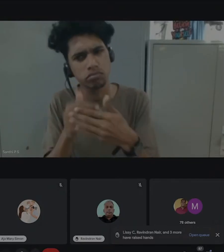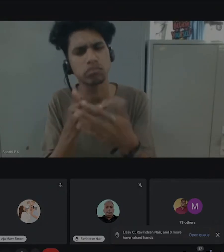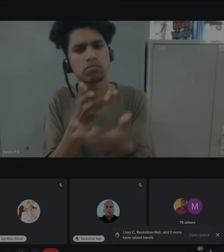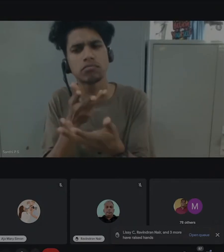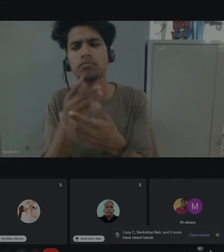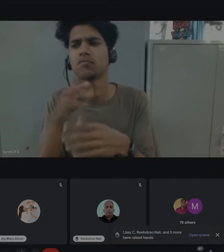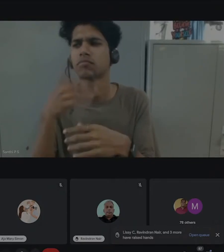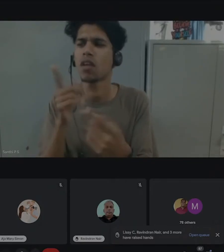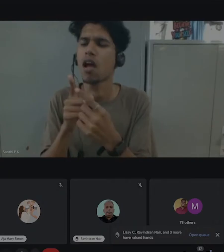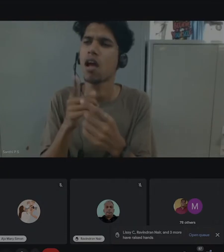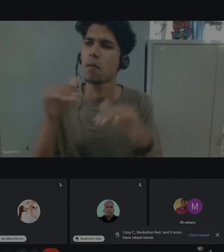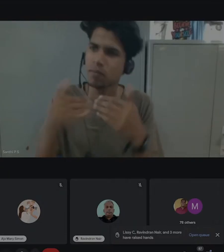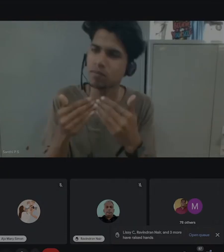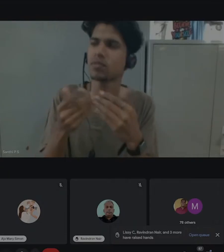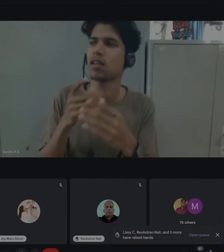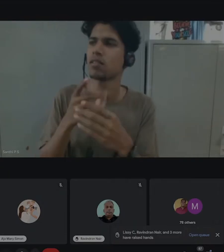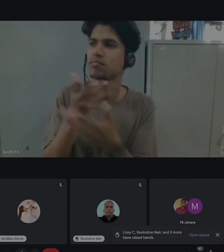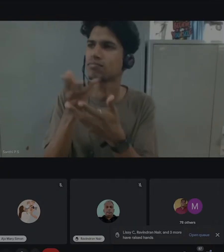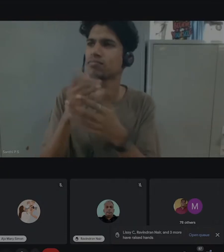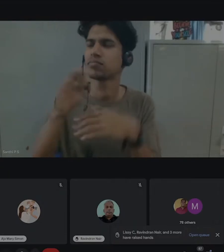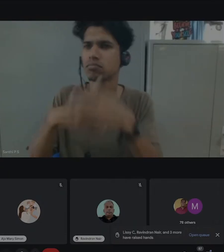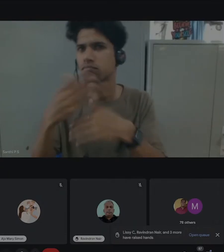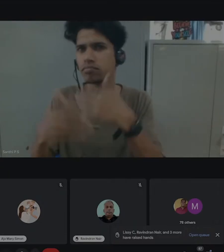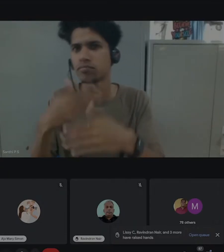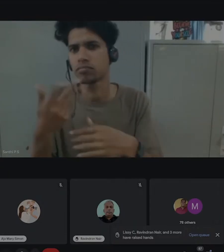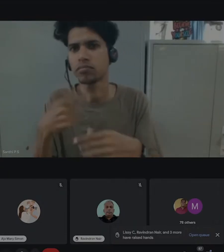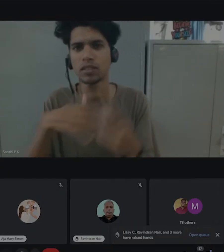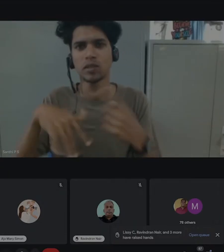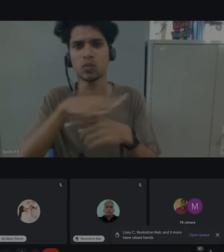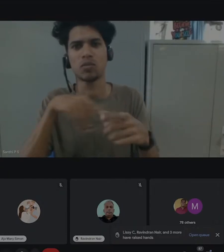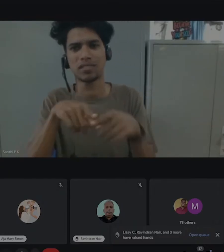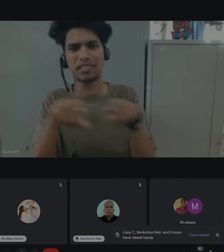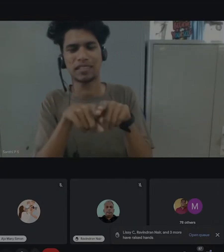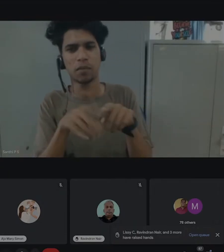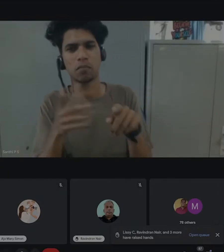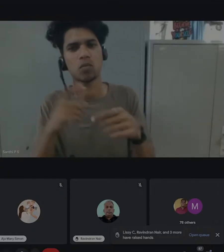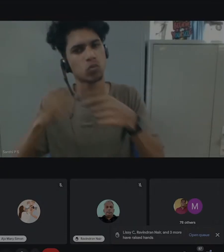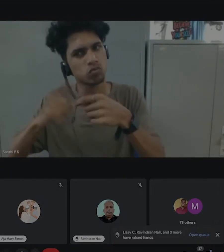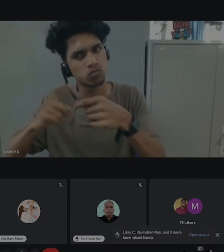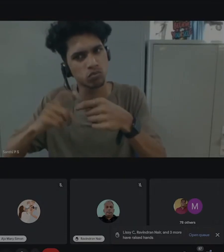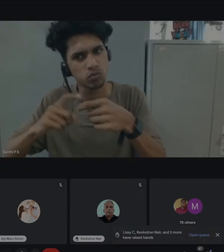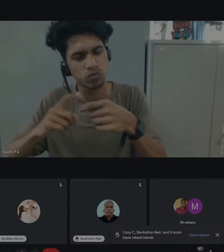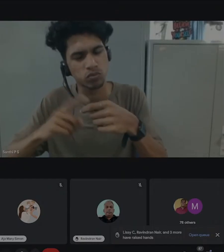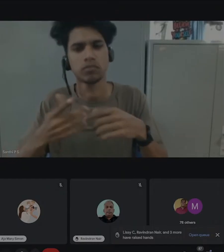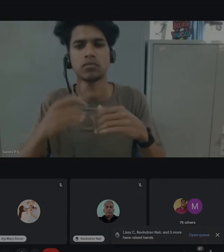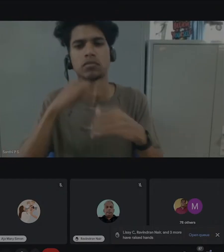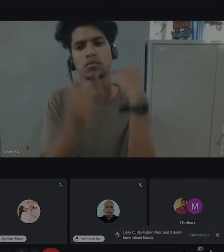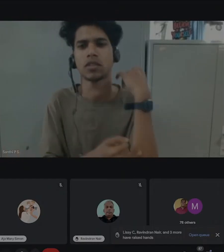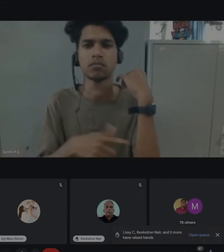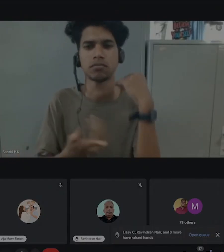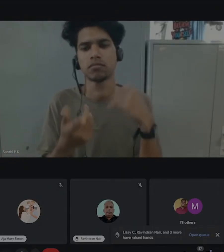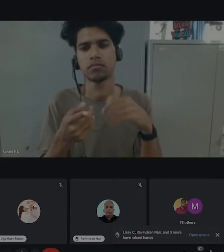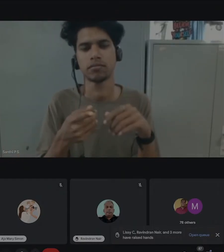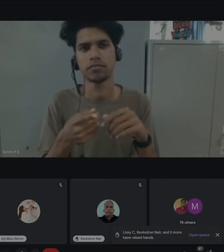അളവൊന്ന് കൂട്ടിക്കൊണ്ടുവരിക. അങ്ങനെ വരുവാണെങ്കിൽ ഇതുപോലത്തെ സാഹചര്യങ്ങളിൽ എന്തെങ്കിലും ഇതുപോലെ ചോദ്യങ്ങൾ ചോദിക്കണം. അതിന് നമുക്ക് ഇപ്പം സെഷനായിട്ട്